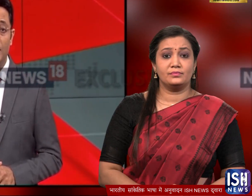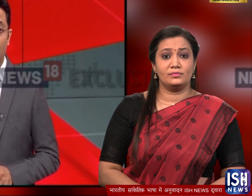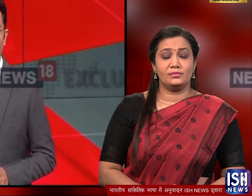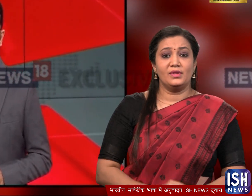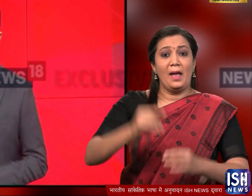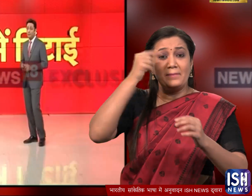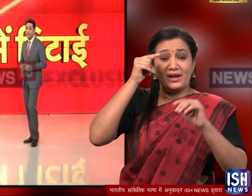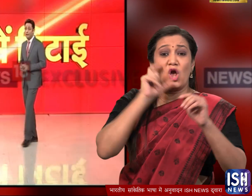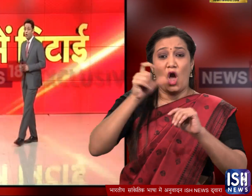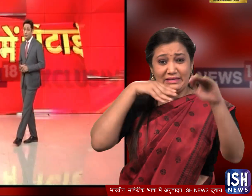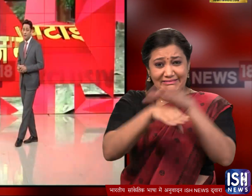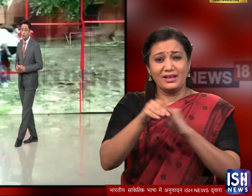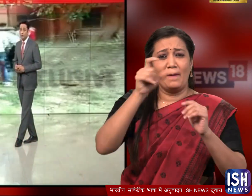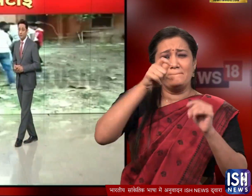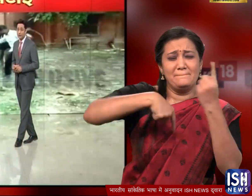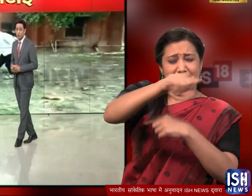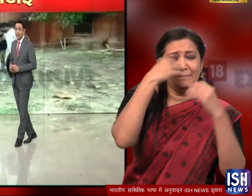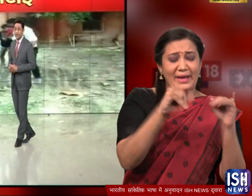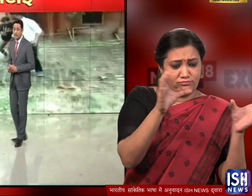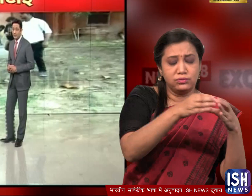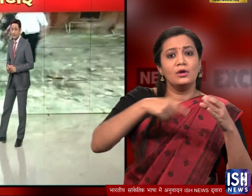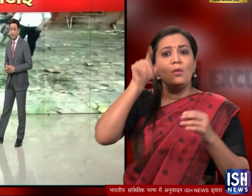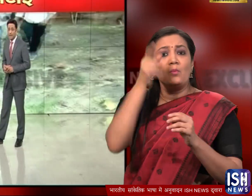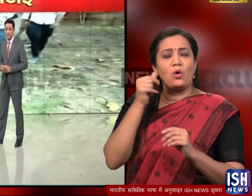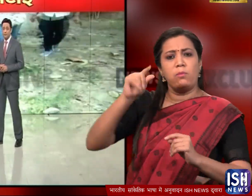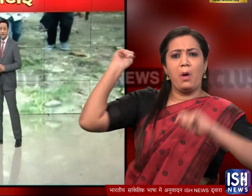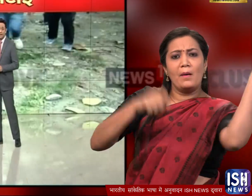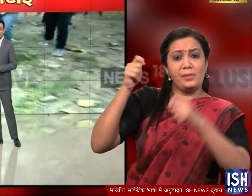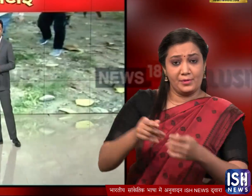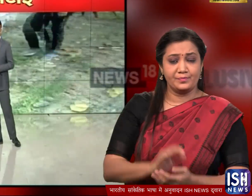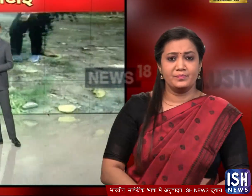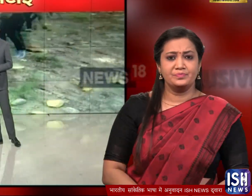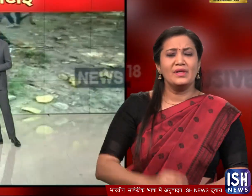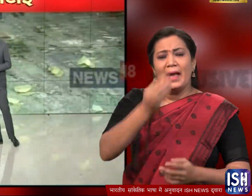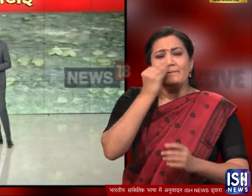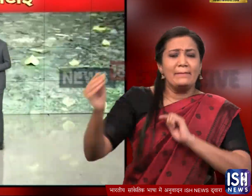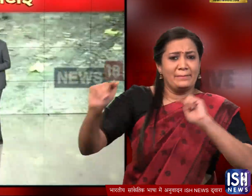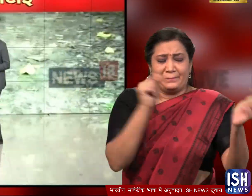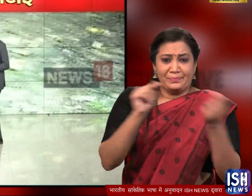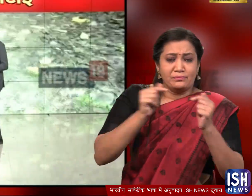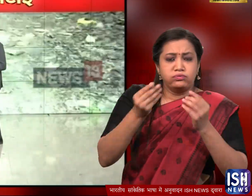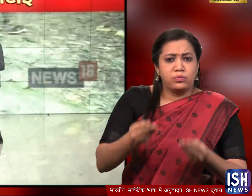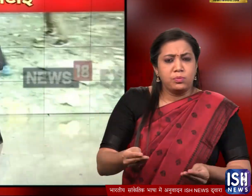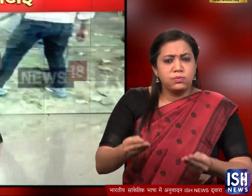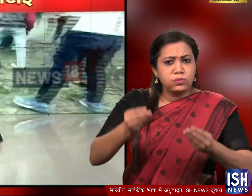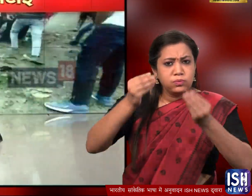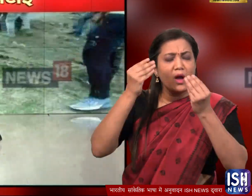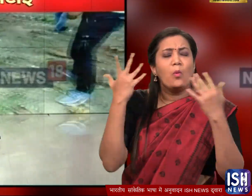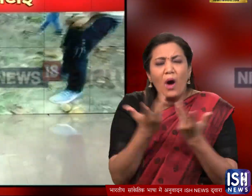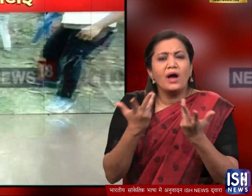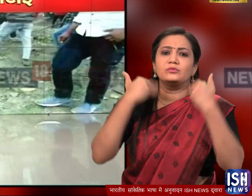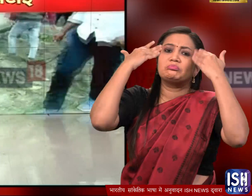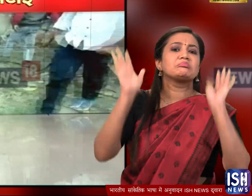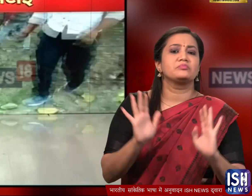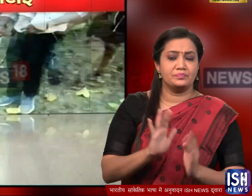आया। वहां बरेली कॉलेज में कुछ बदमाशों ने एक लड़के की बेरहमी से पिटाई कर दी। हालांकि मामूली विवाद के इस कदर बढ़ने के पीछे